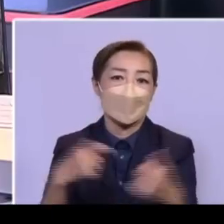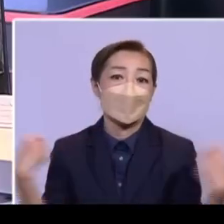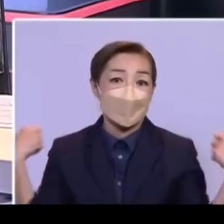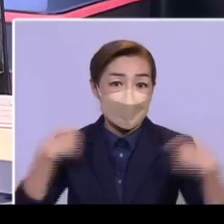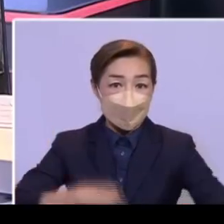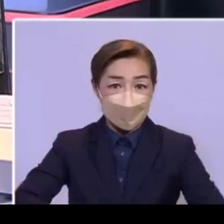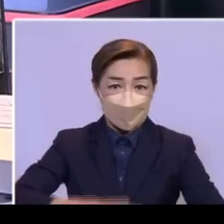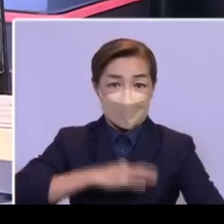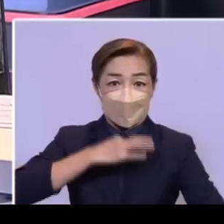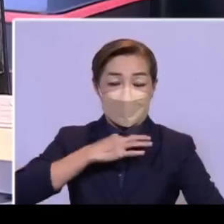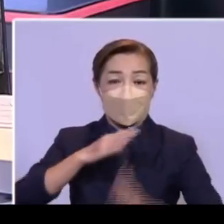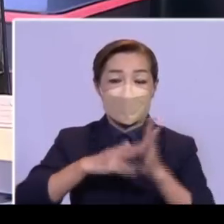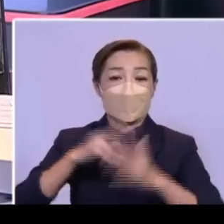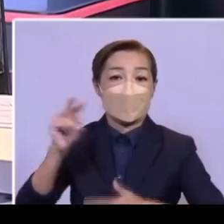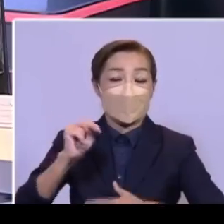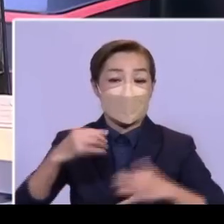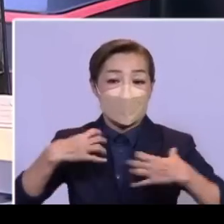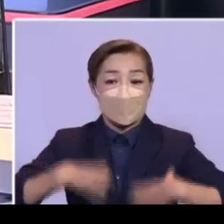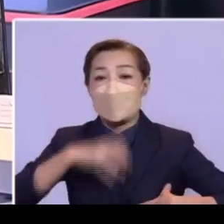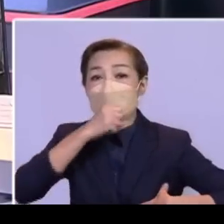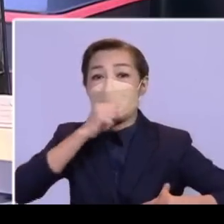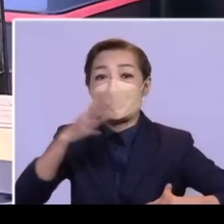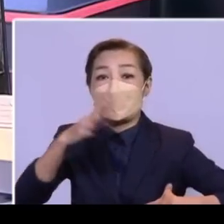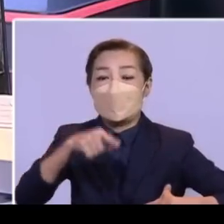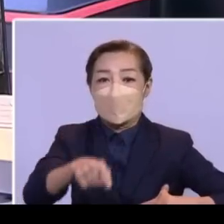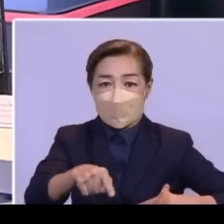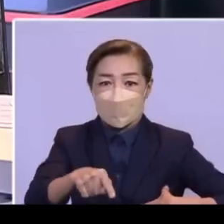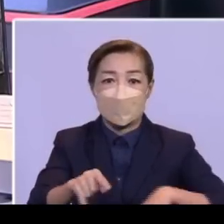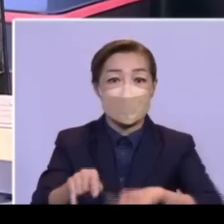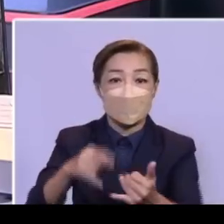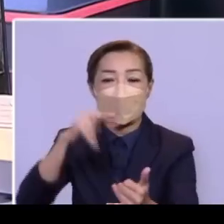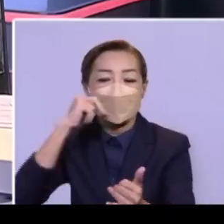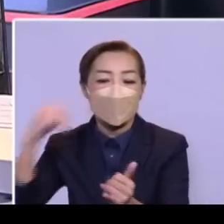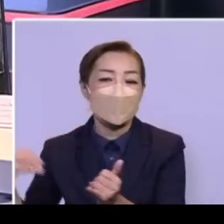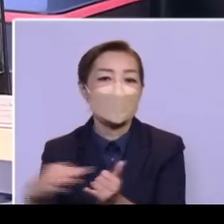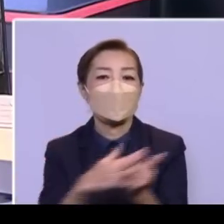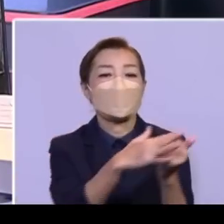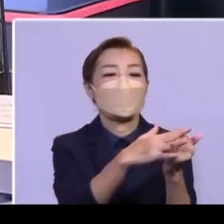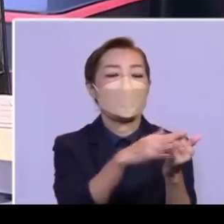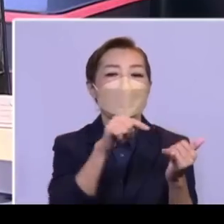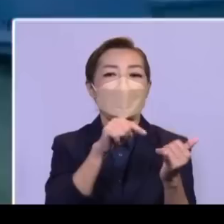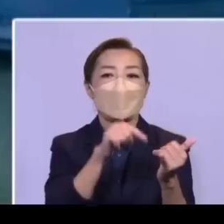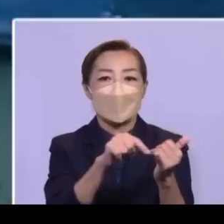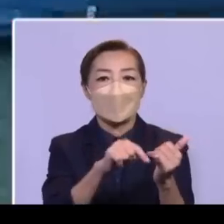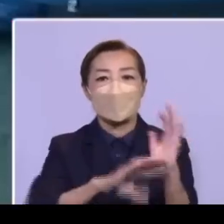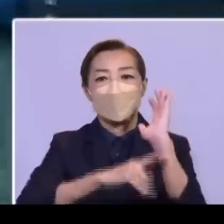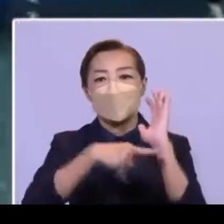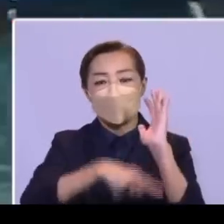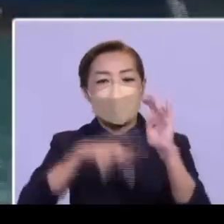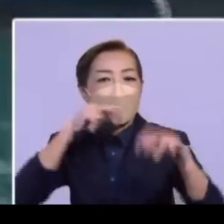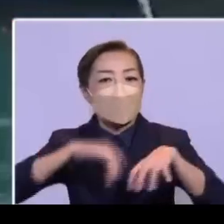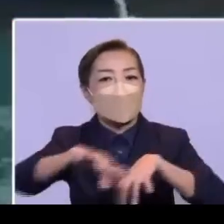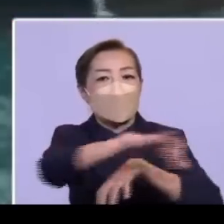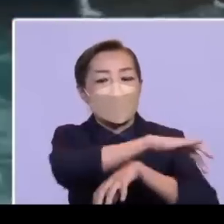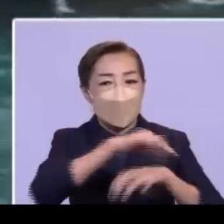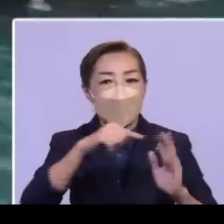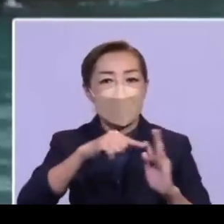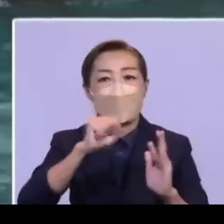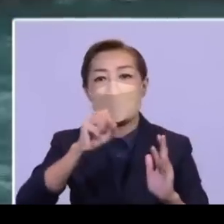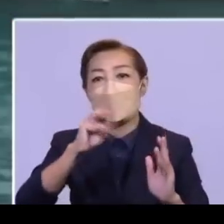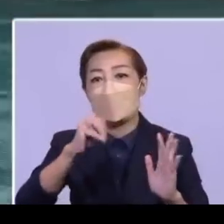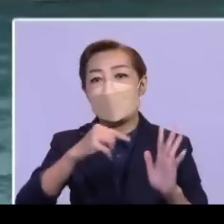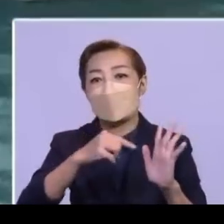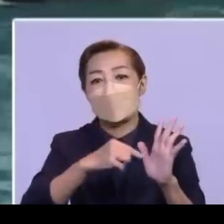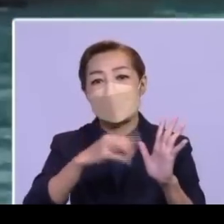หมีสีกรมธาตุไม่มีเสื้อชูชีพถูกน้ำทะเลเนี่ยซัดมาที่ชายหาดเกาะเสม็ดจังหวัดชุมพรนะคะโดยเจ้าหน้าที่ก็